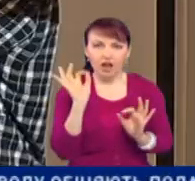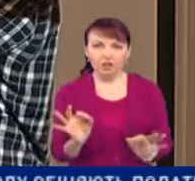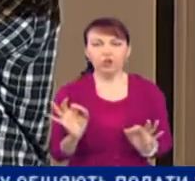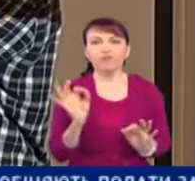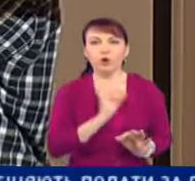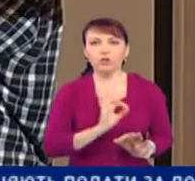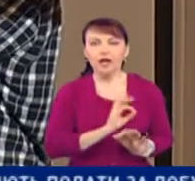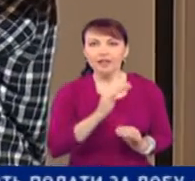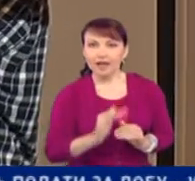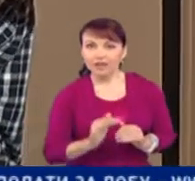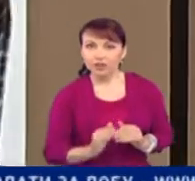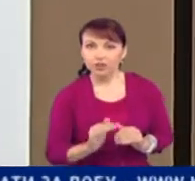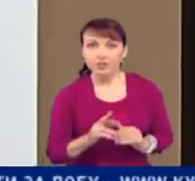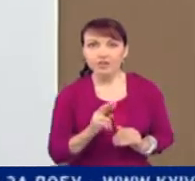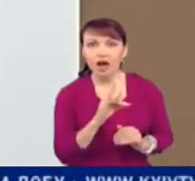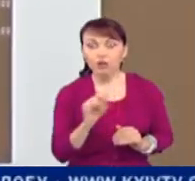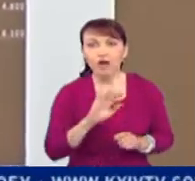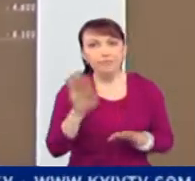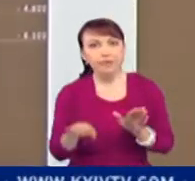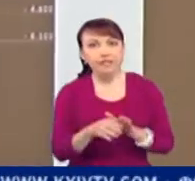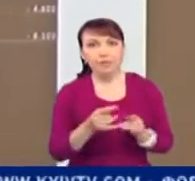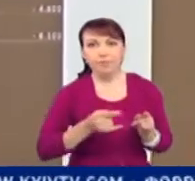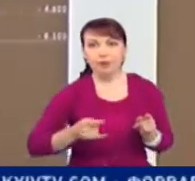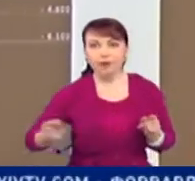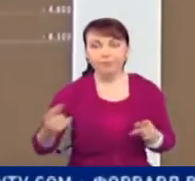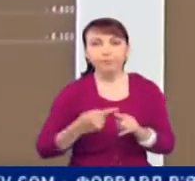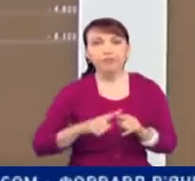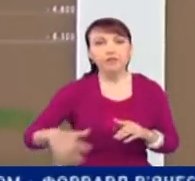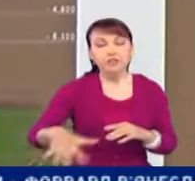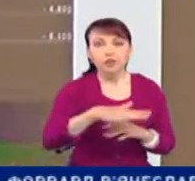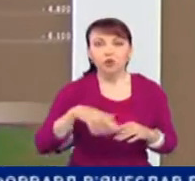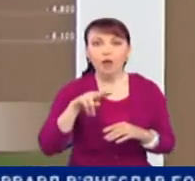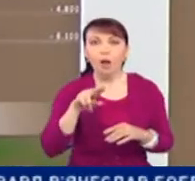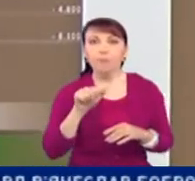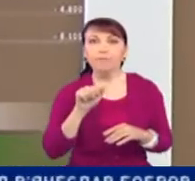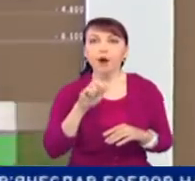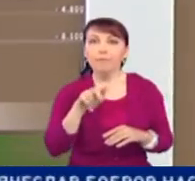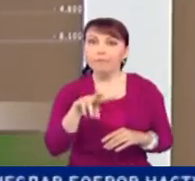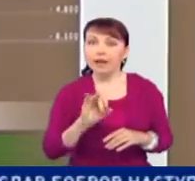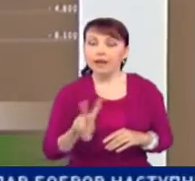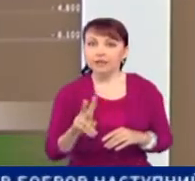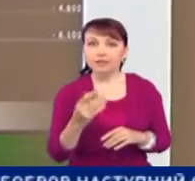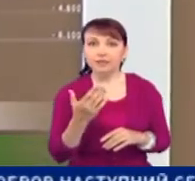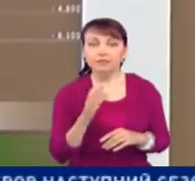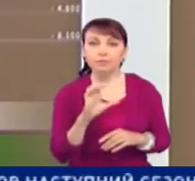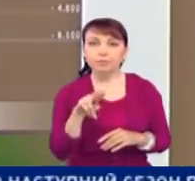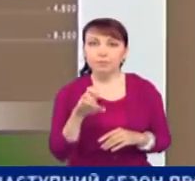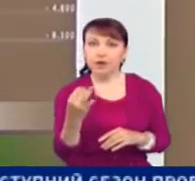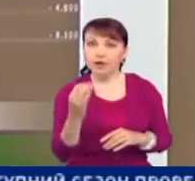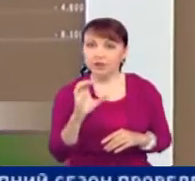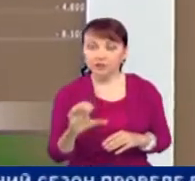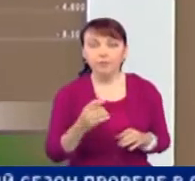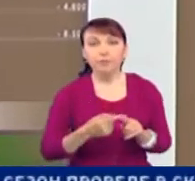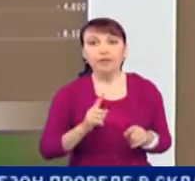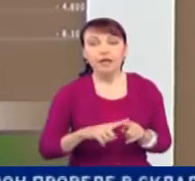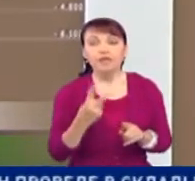Найнижчий ярус – підземний паркінг. Оця зона у нас – паблік спейс. те, що ми спускаємося на півмаршу вниз. Також public